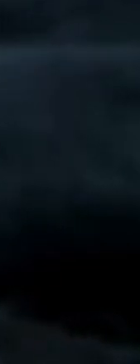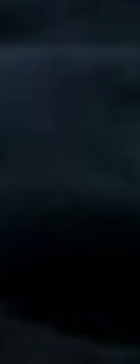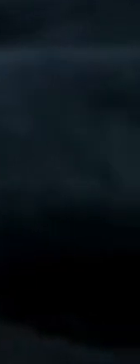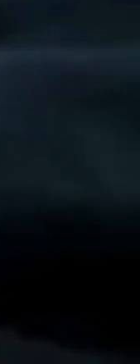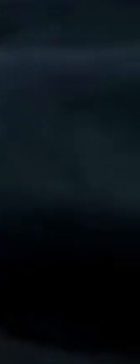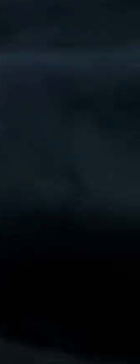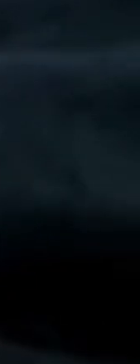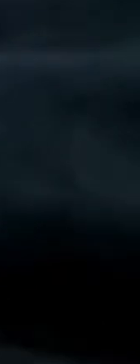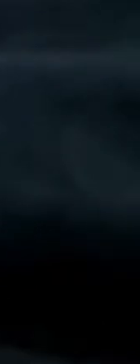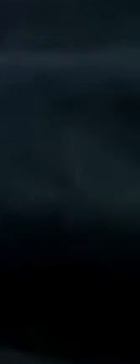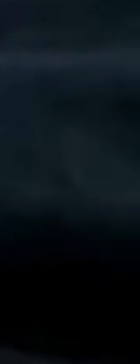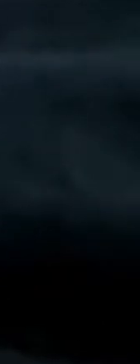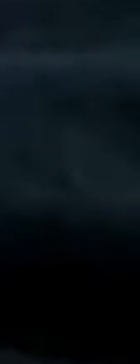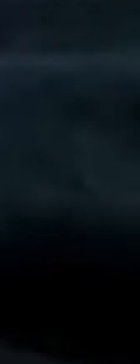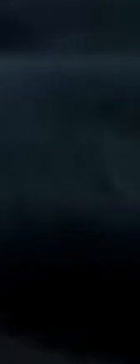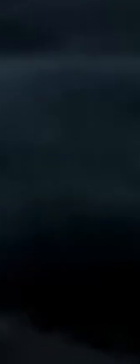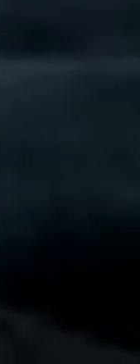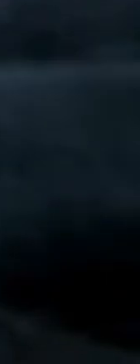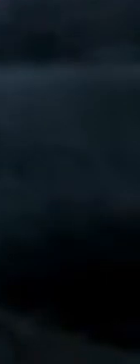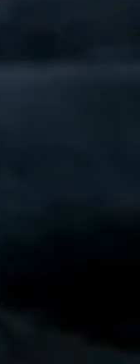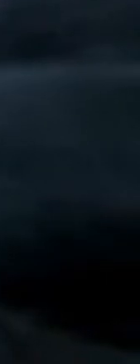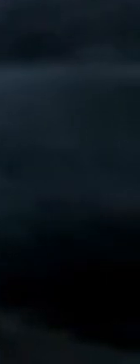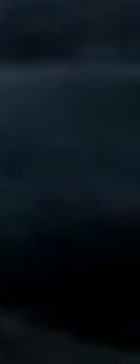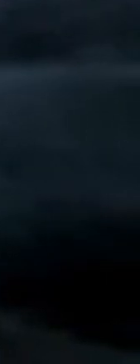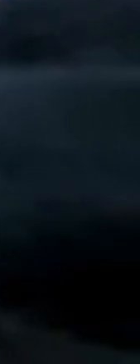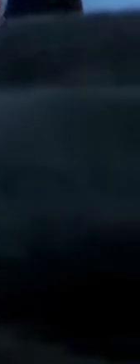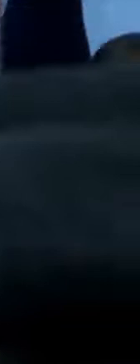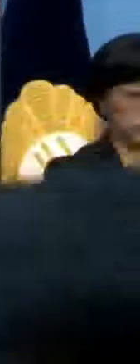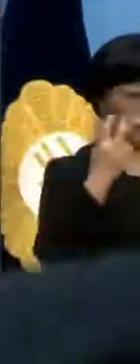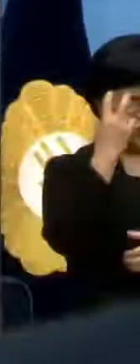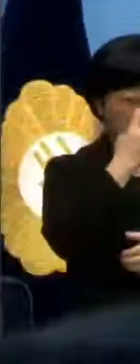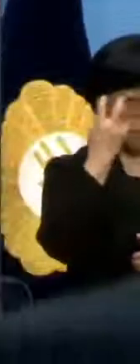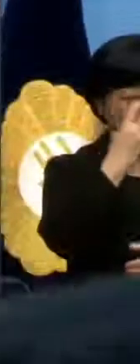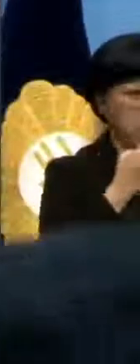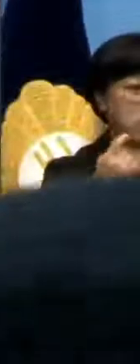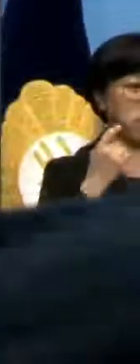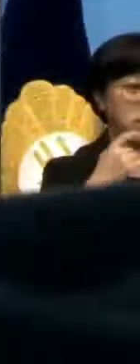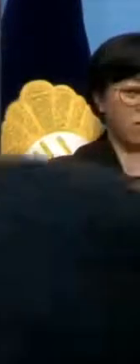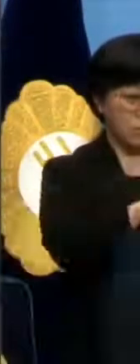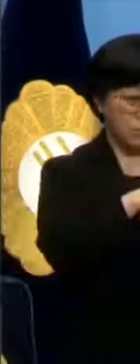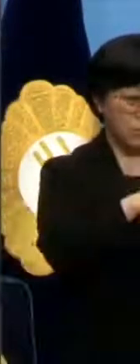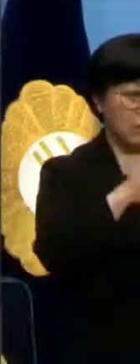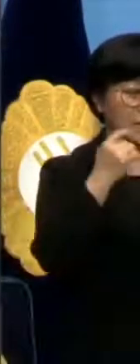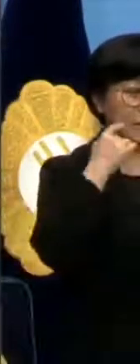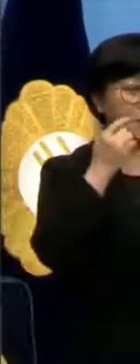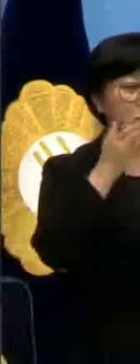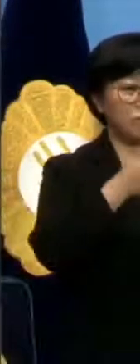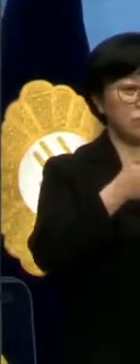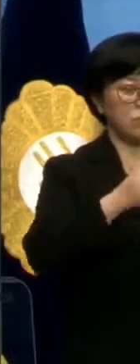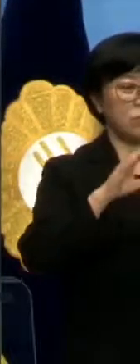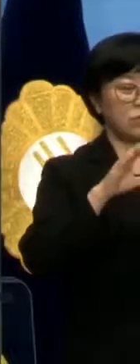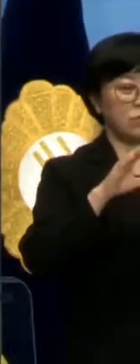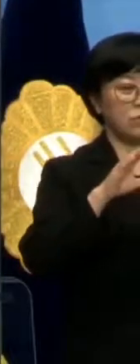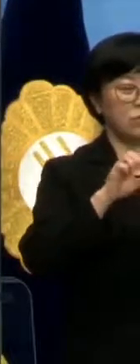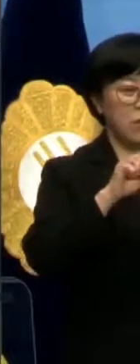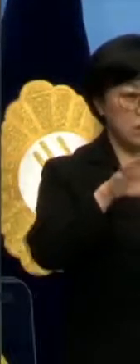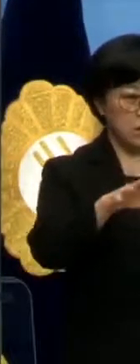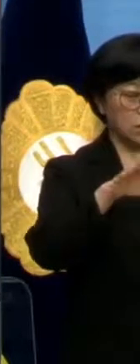월터 완전 수삼 울타리와 조직적 가짜 면서 퍼뜨리기 를 중단하라